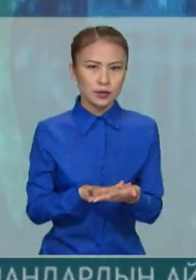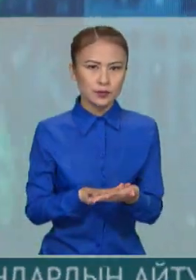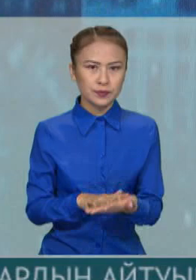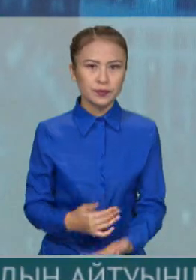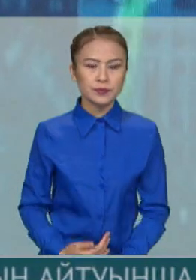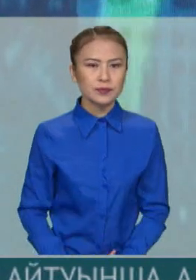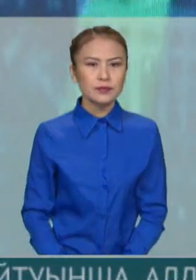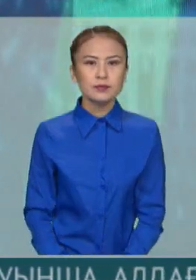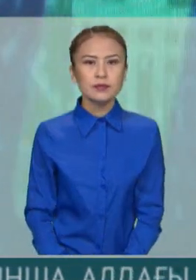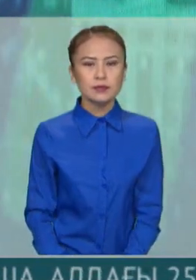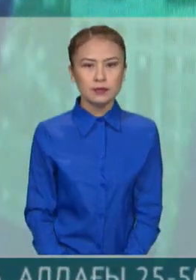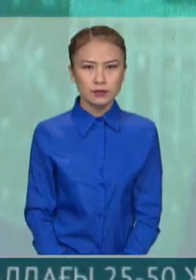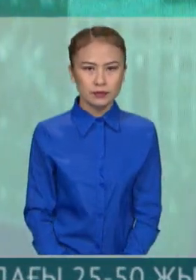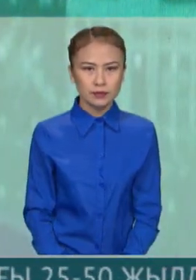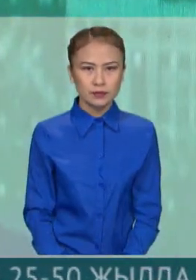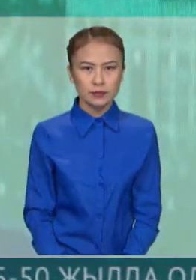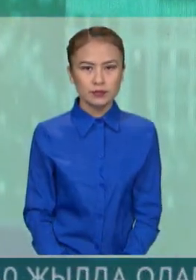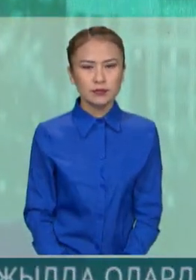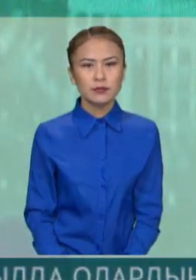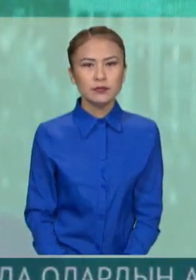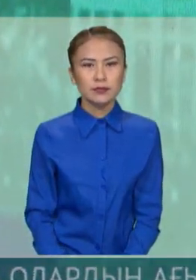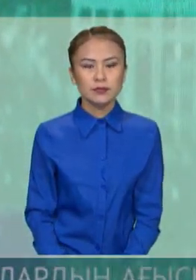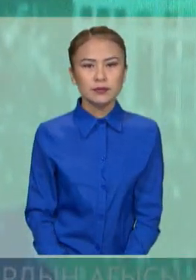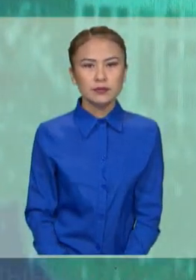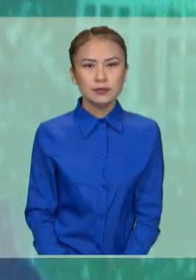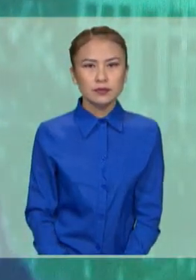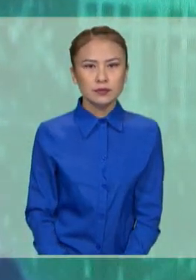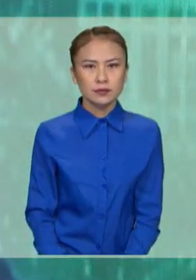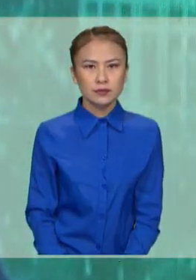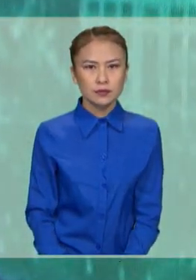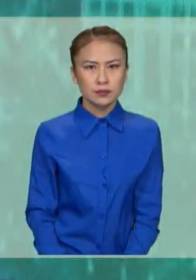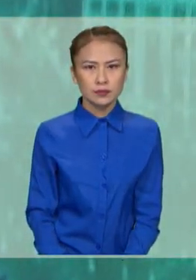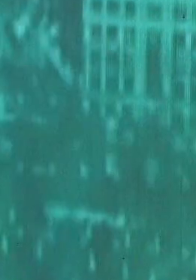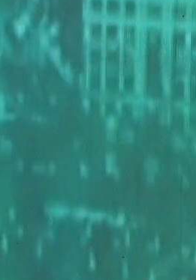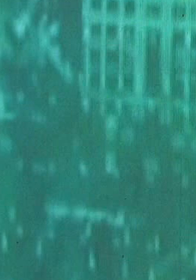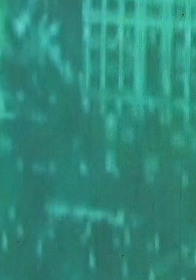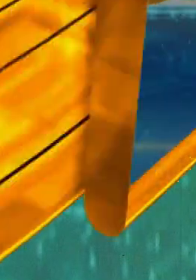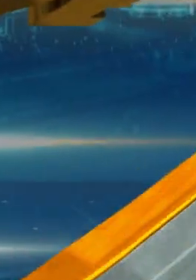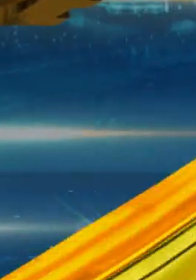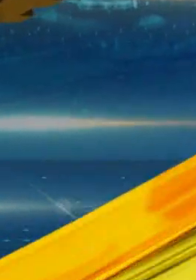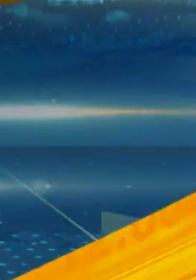Бүгінгі қозғалатын тақырып міндетті медициналық сақтандыру. Әріптесім Руслан Оспан жүргізеді.